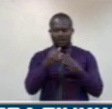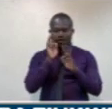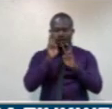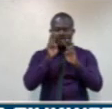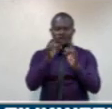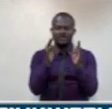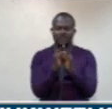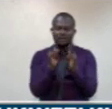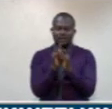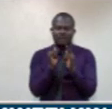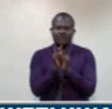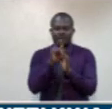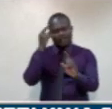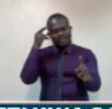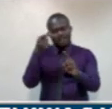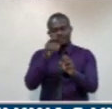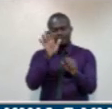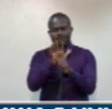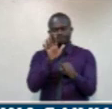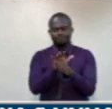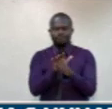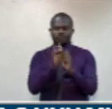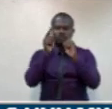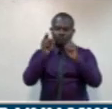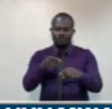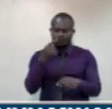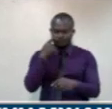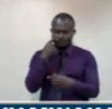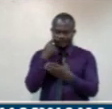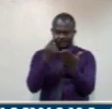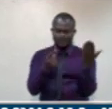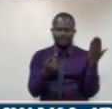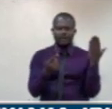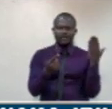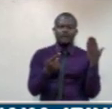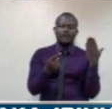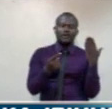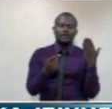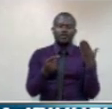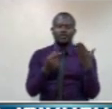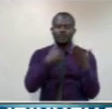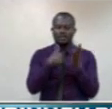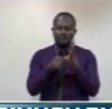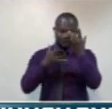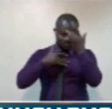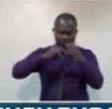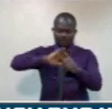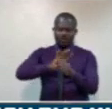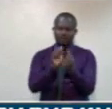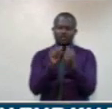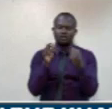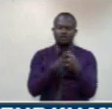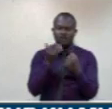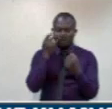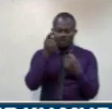nama iragamije cyane cyane kuza kureba ko twahuye n'icyorezo cya COVID, aho ububona yuko